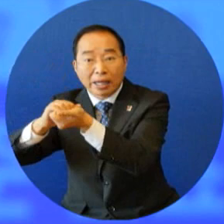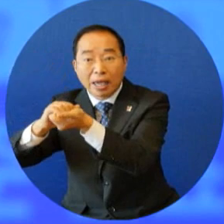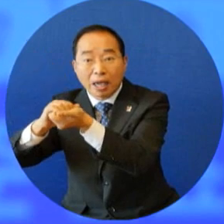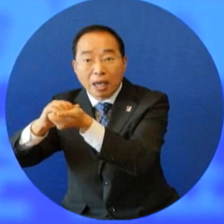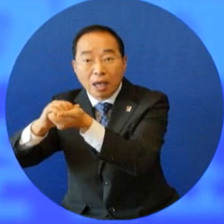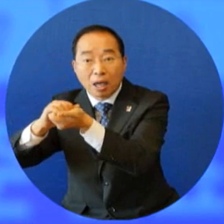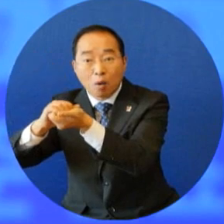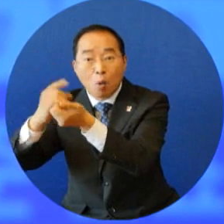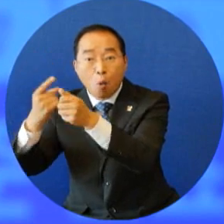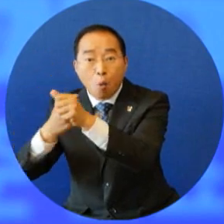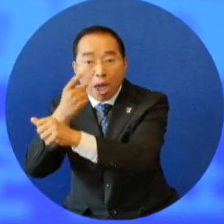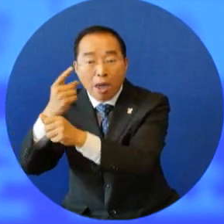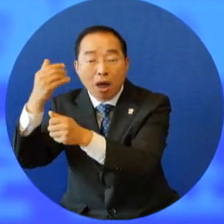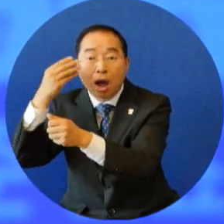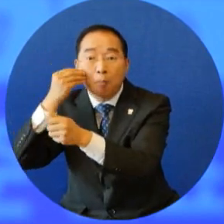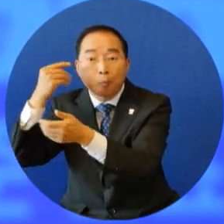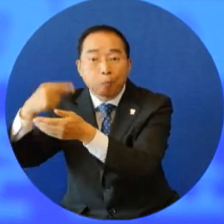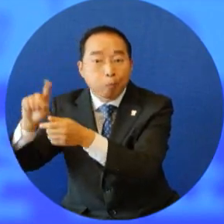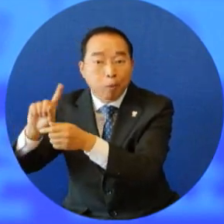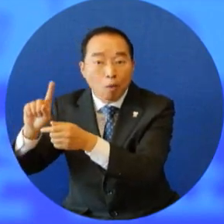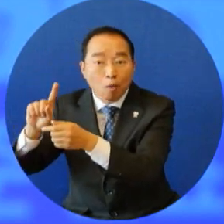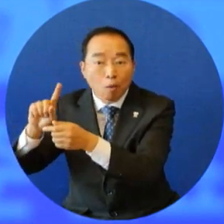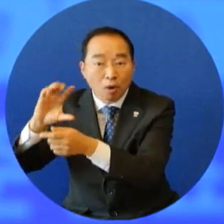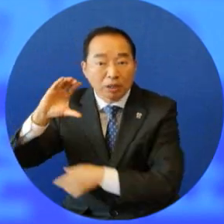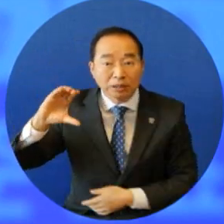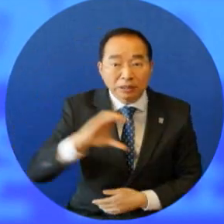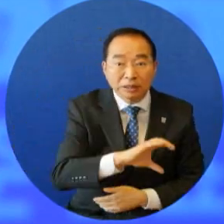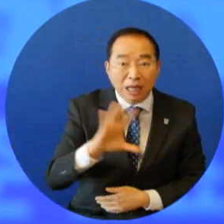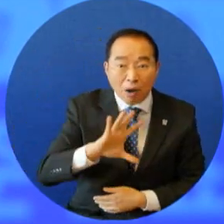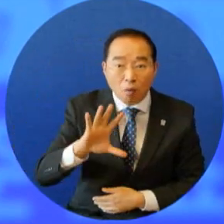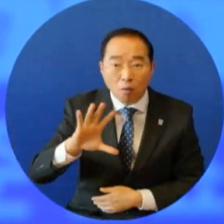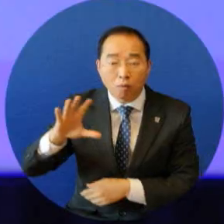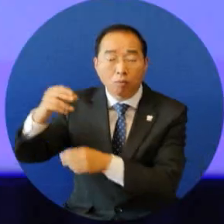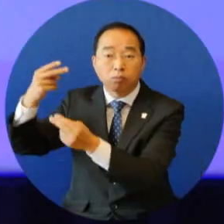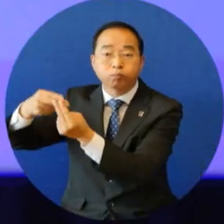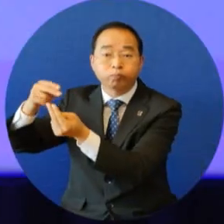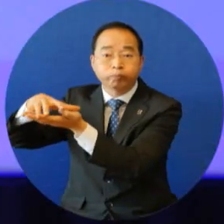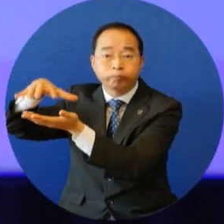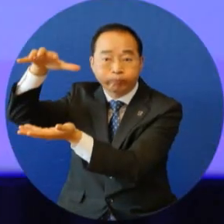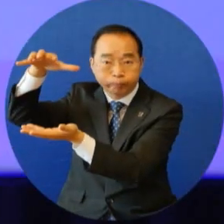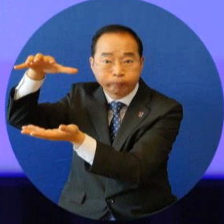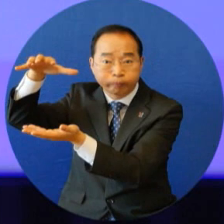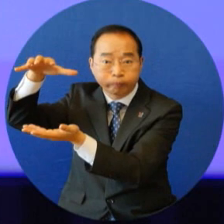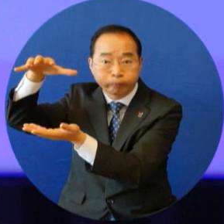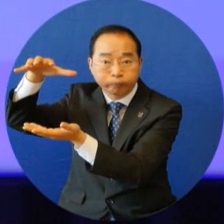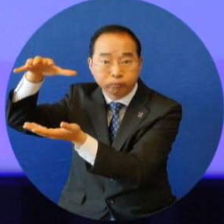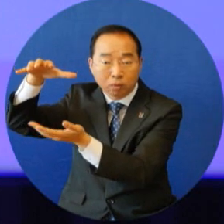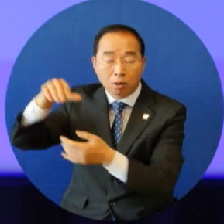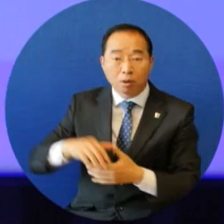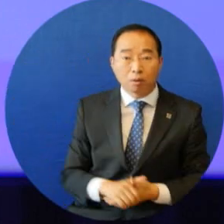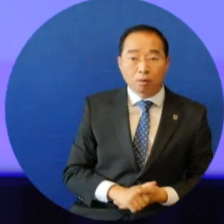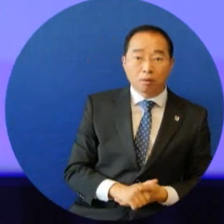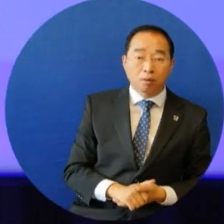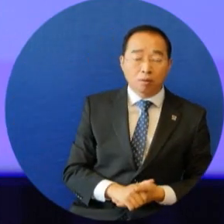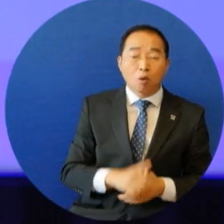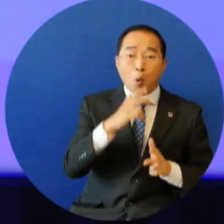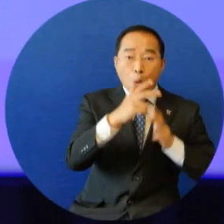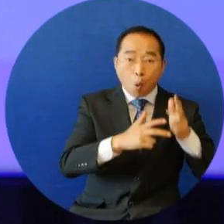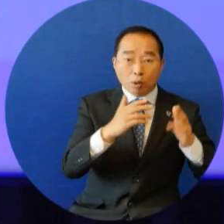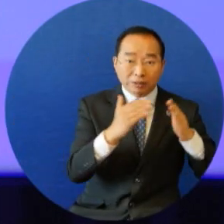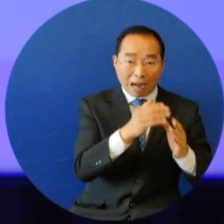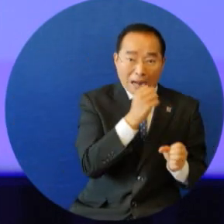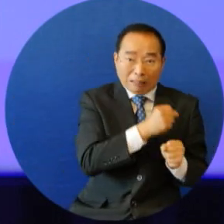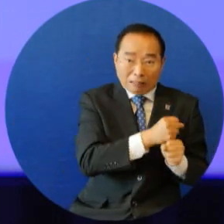돈은 사회로 환원되지 못하고 이게 국간의 비축이 됩니다. 공급 쪽에서는 물건은 날로 많이